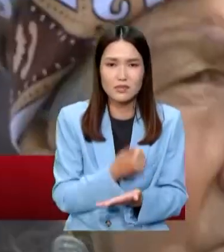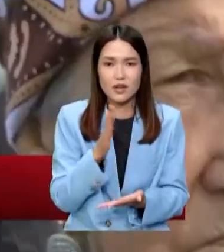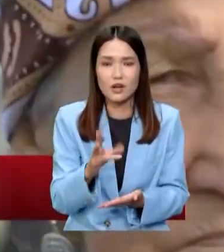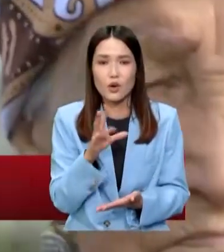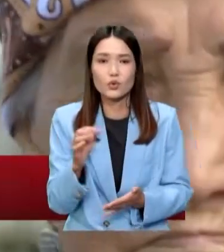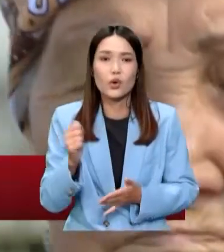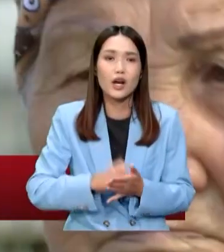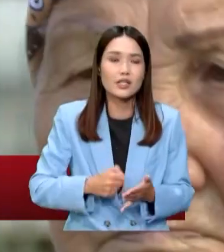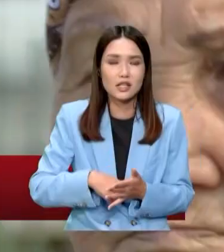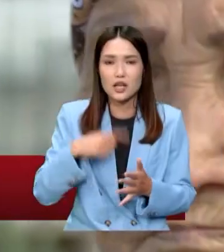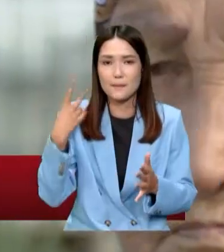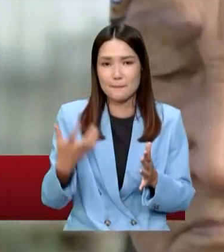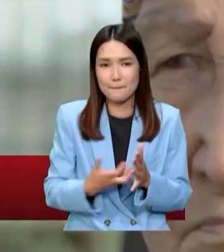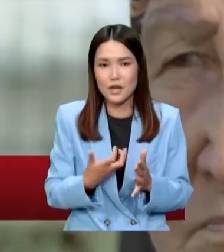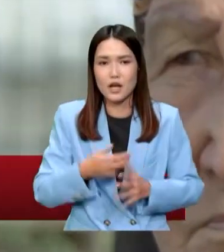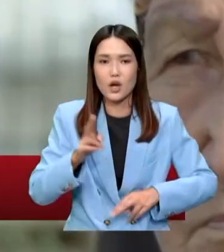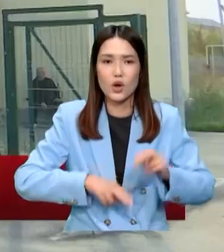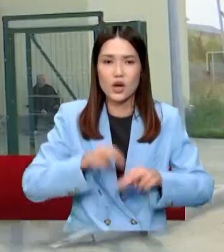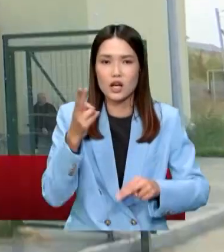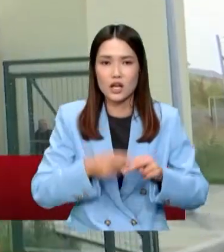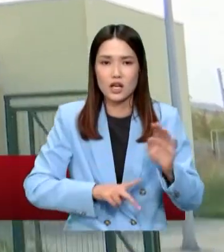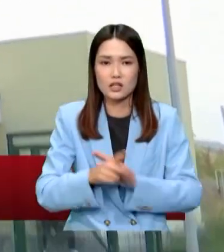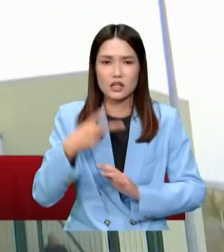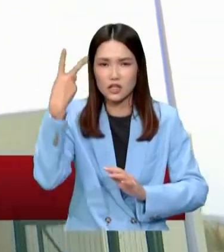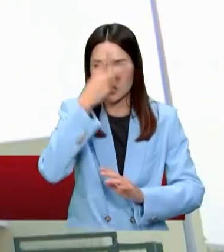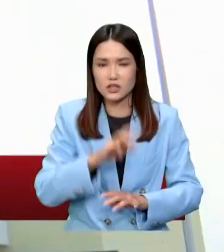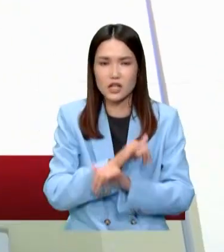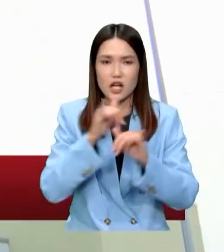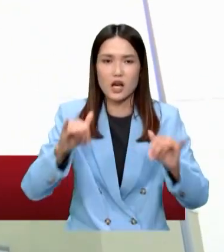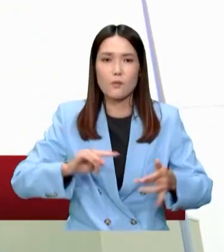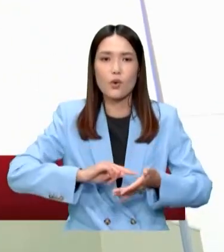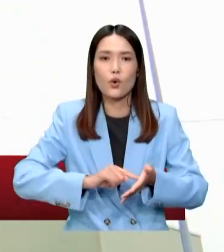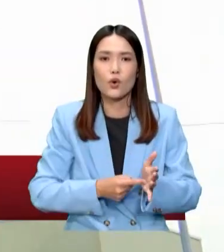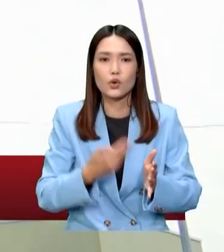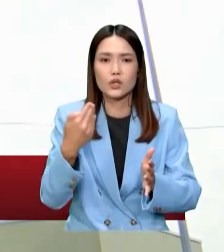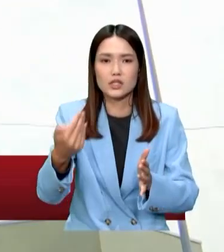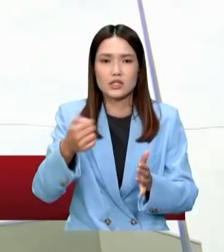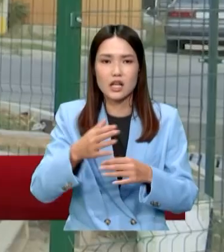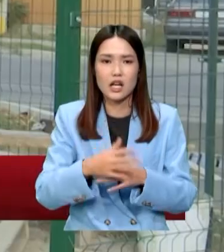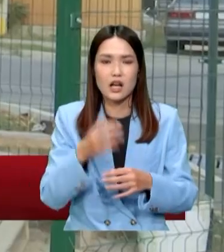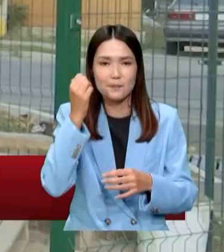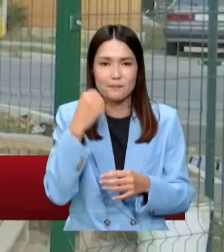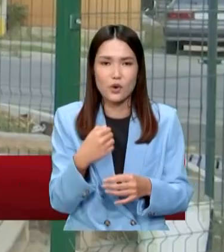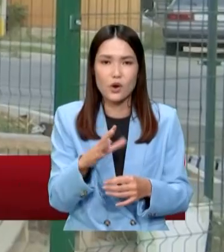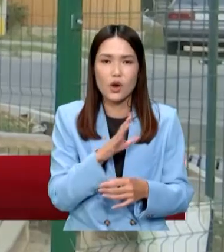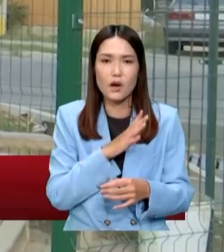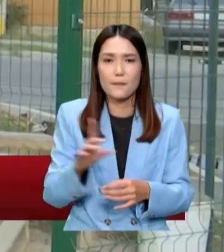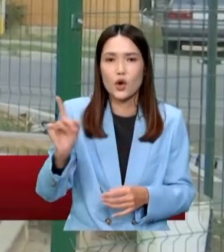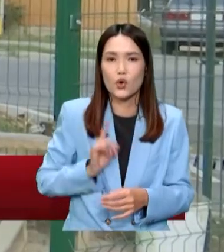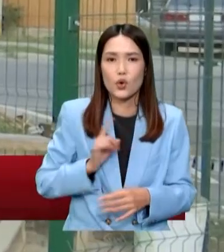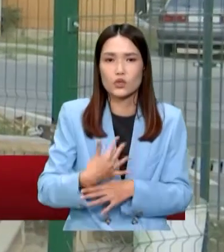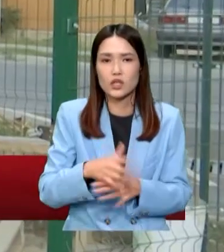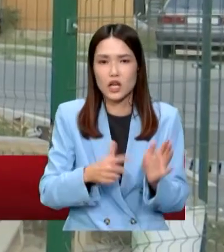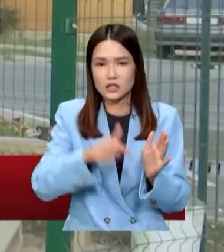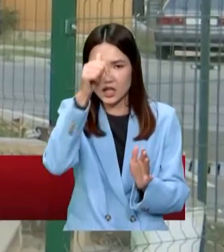Бірақ неліктен екені белгісіз, құрылыс аяқталғанына 2 жылдан асқан әлеуметтік нысанның есігі тарс жабық. Ал ондағы күзетшілер 7